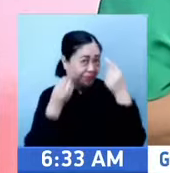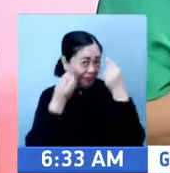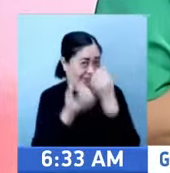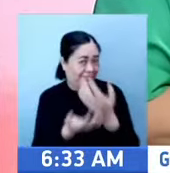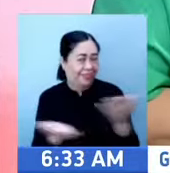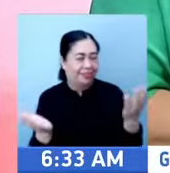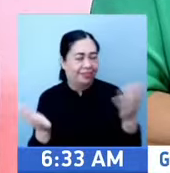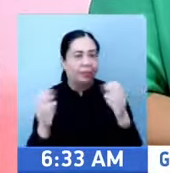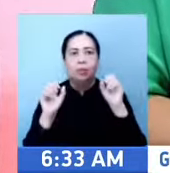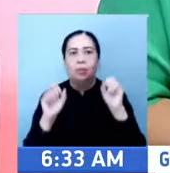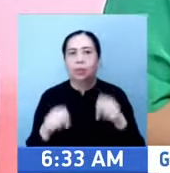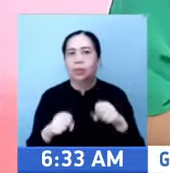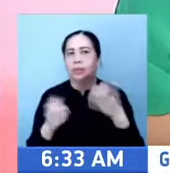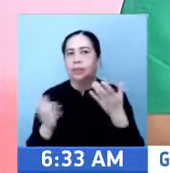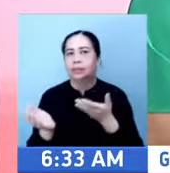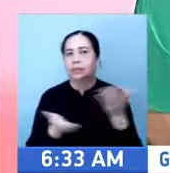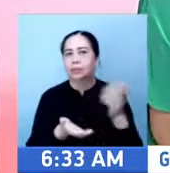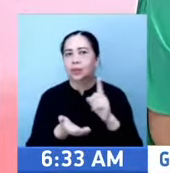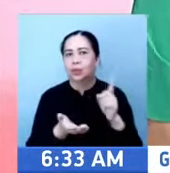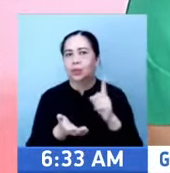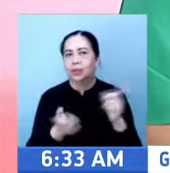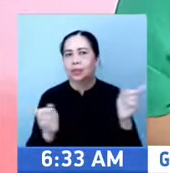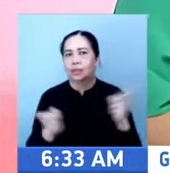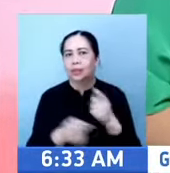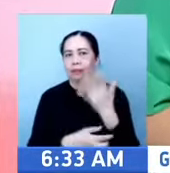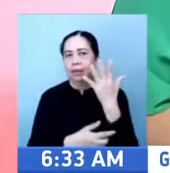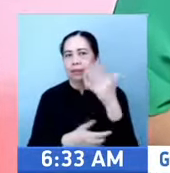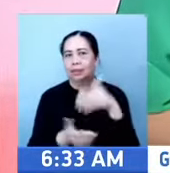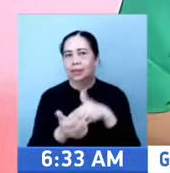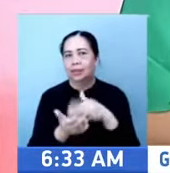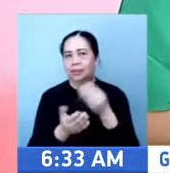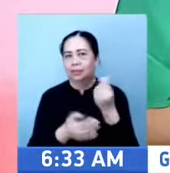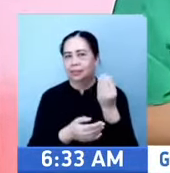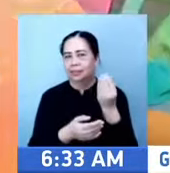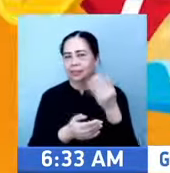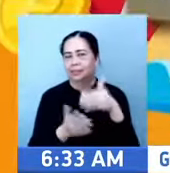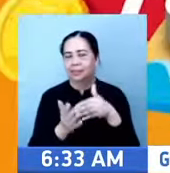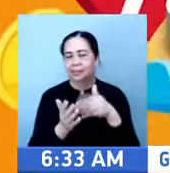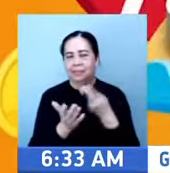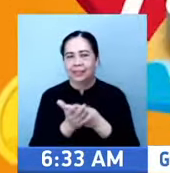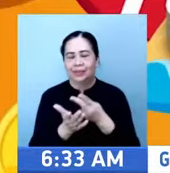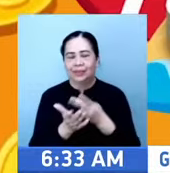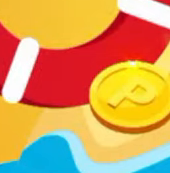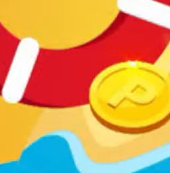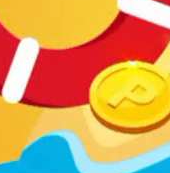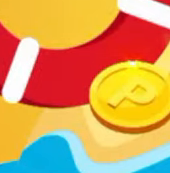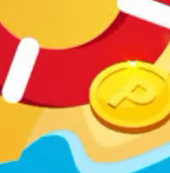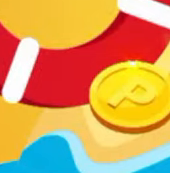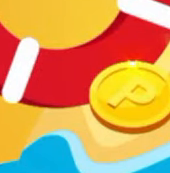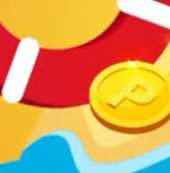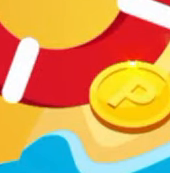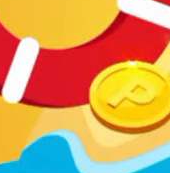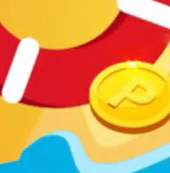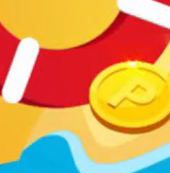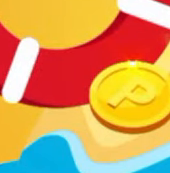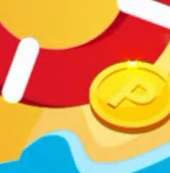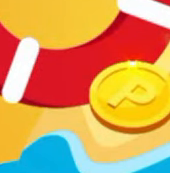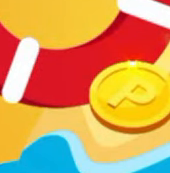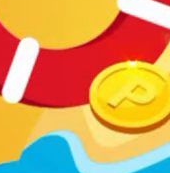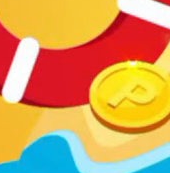ng mainit-init na instant 5,000 pesos dito sa... Hit the jackpot! Today, fresh for isang beses.